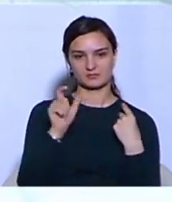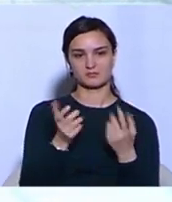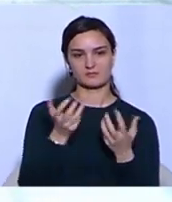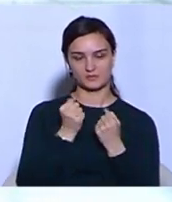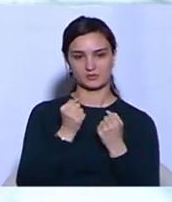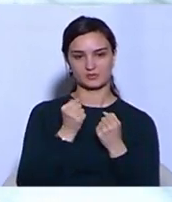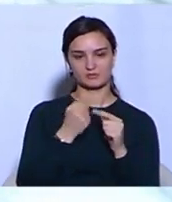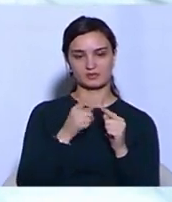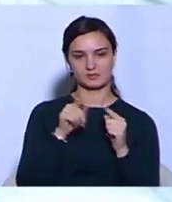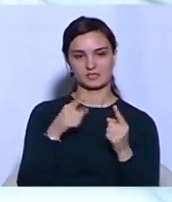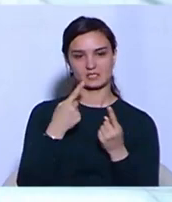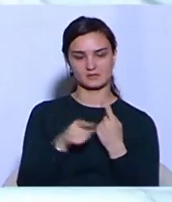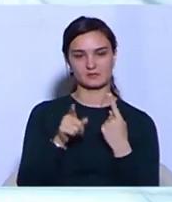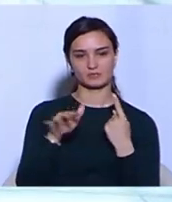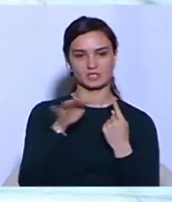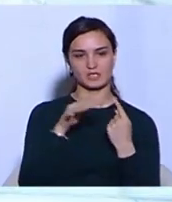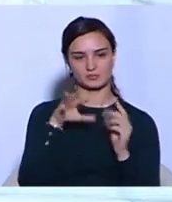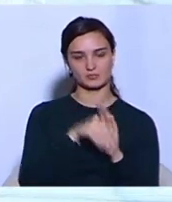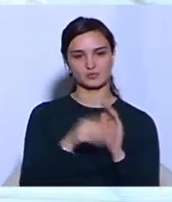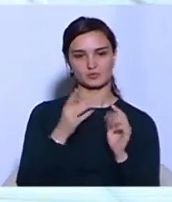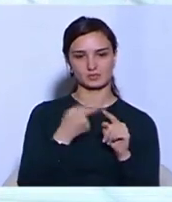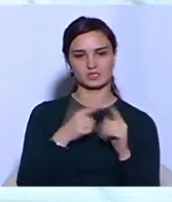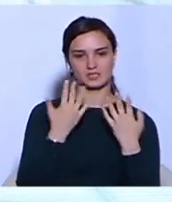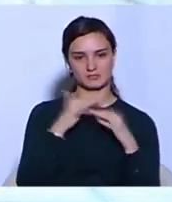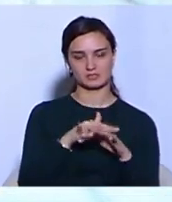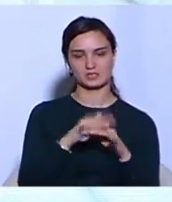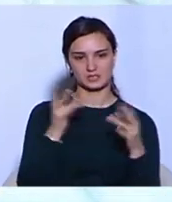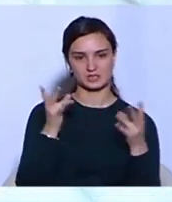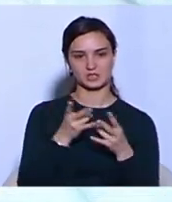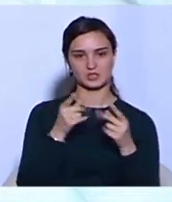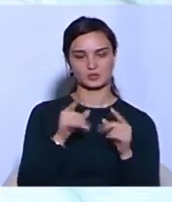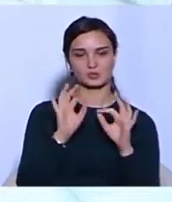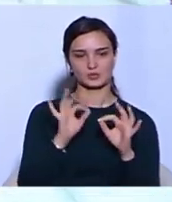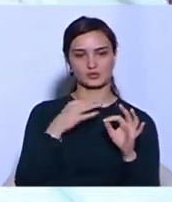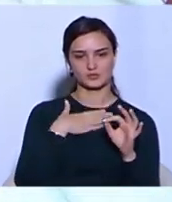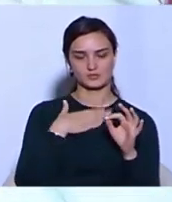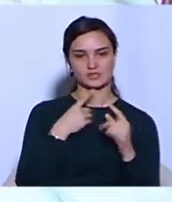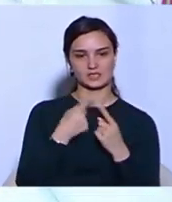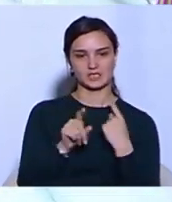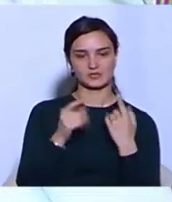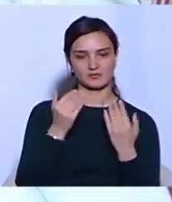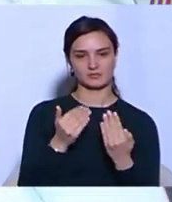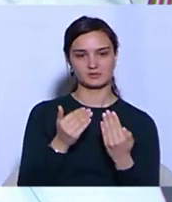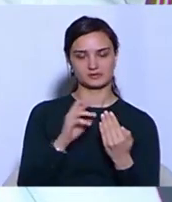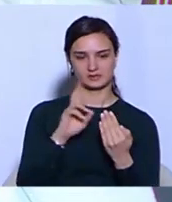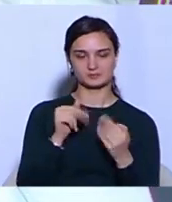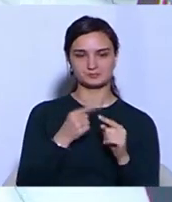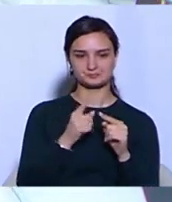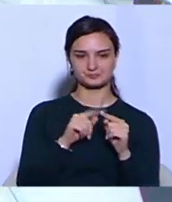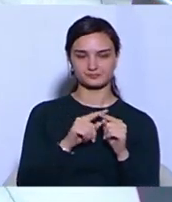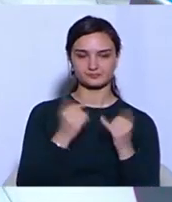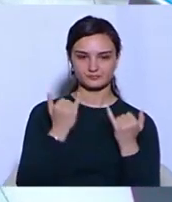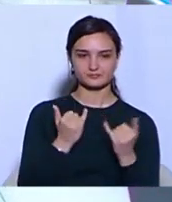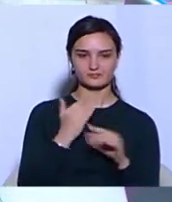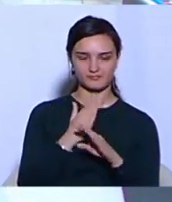მივიღოთ იმ განსხვავებულ გარემოში, რომლის ადაპტაციაც საჭიროა სწორედ ჩვენს განსხვავებებთან და